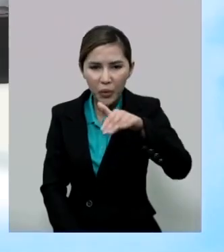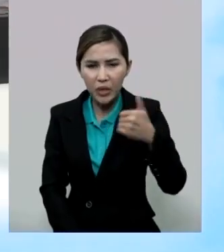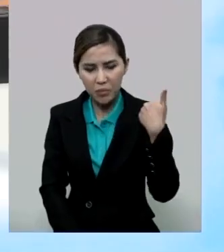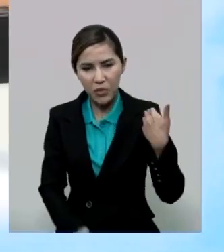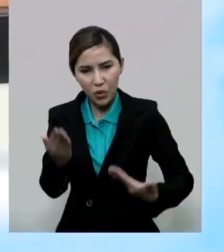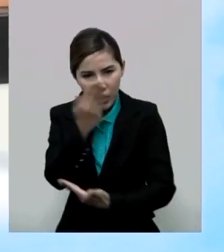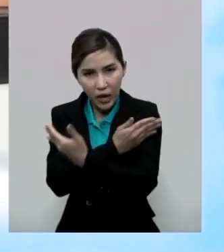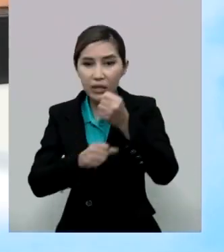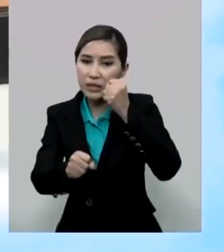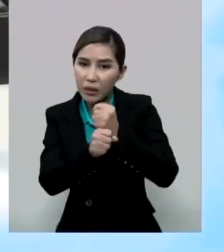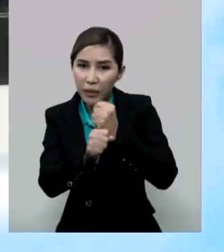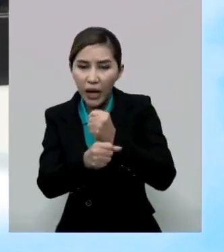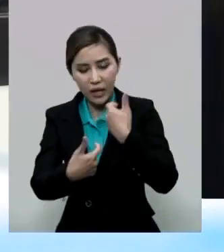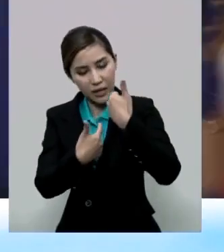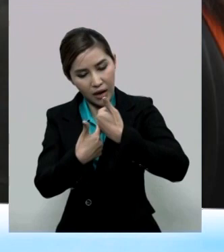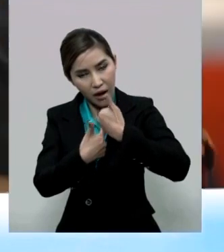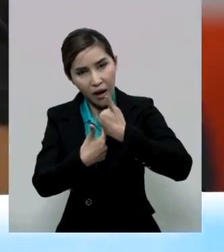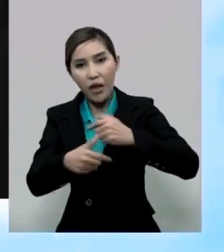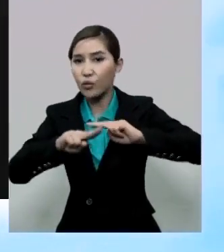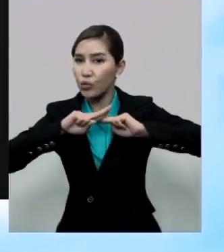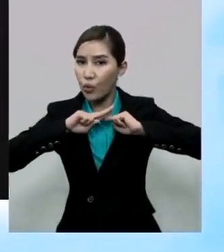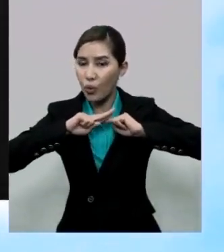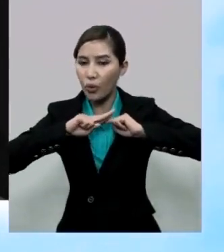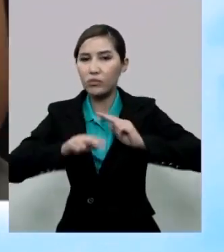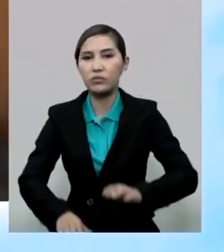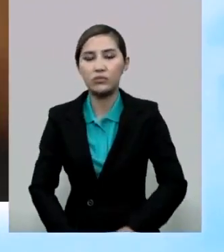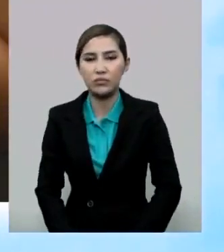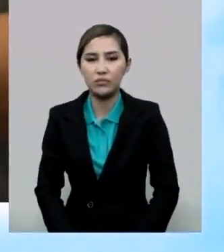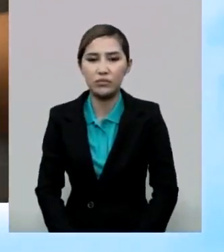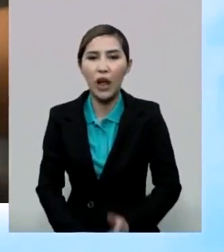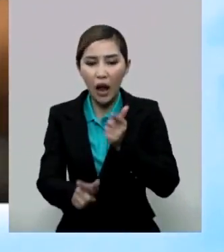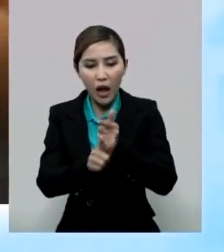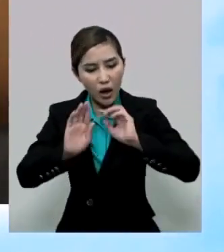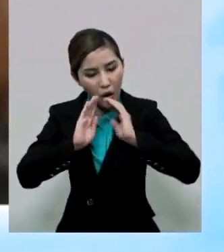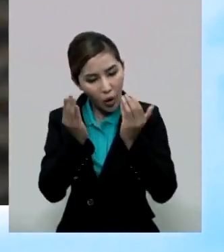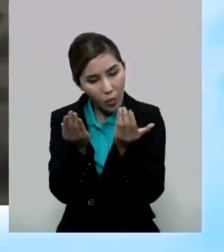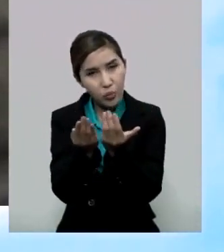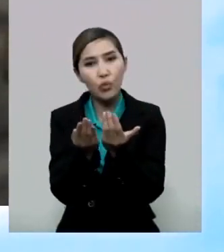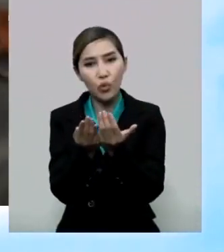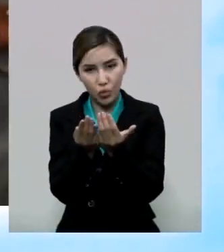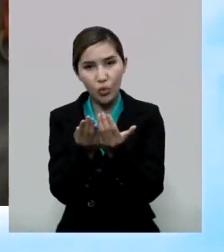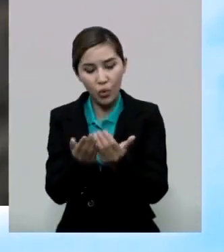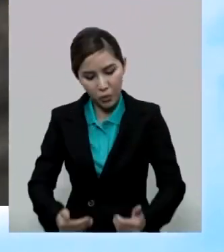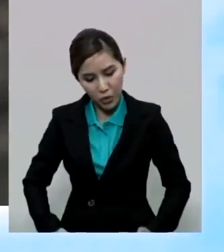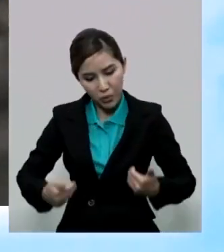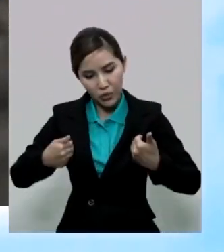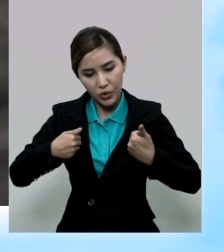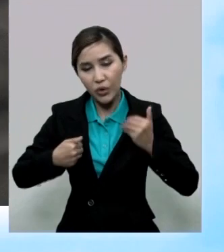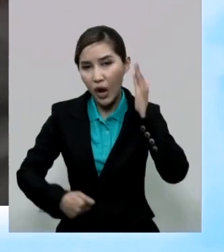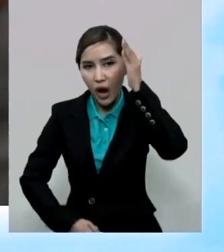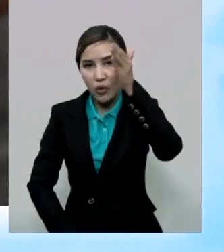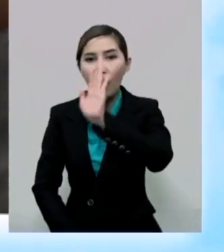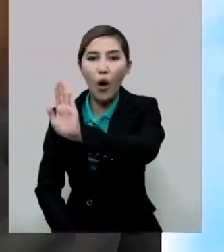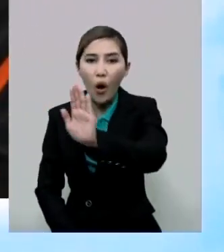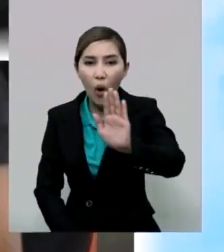ไปอ่ะที่จะมีโอกาสที่จะทำงานที่จะเลี้ยงตัวเองที่จะเลี้ยงครอบครัวแล้วก็ควบคุมชีวิ